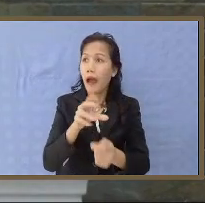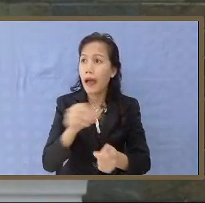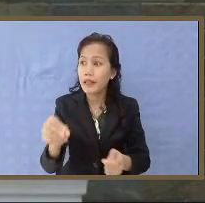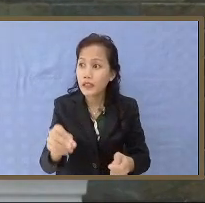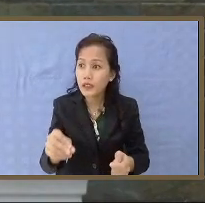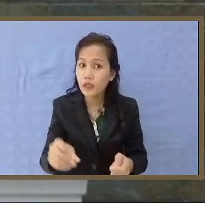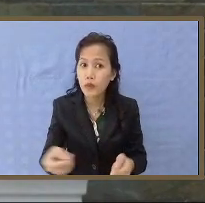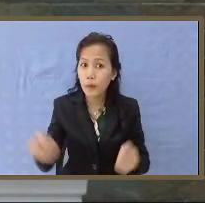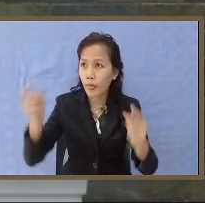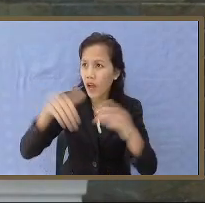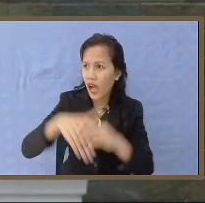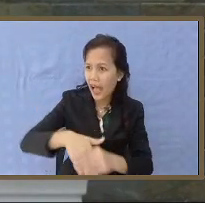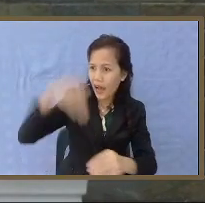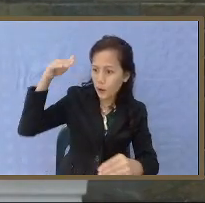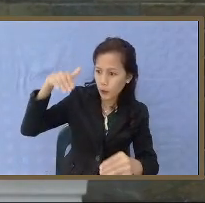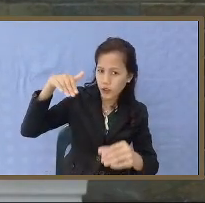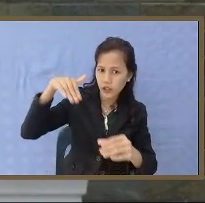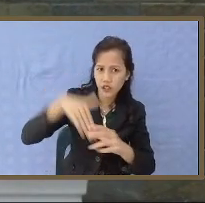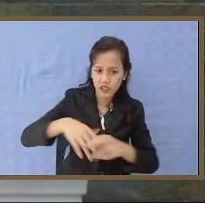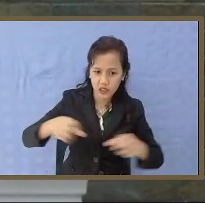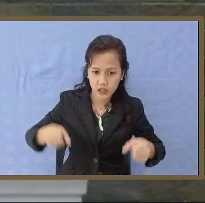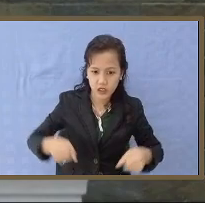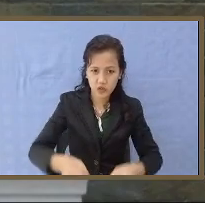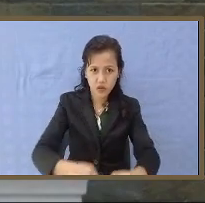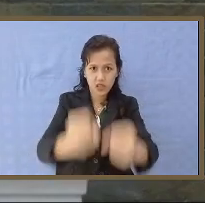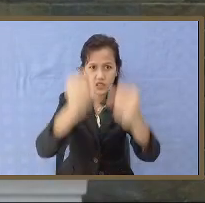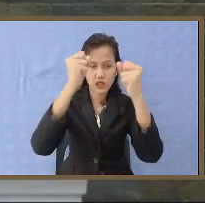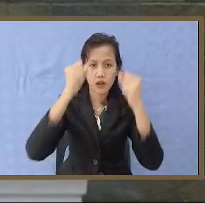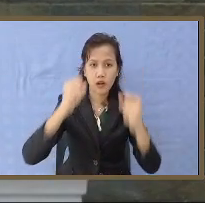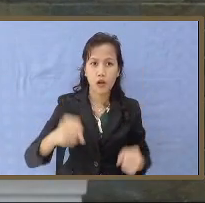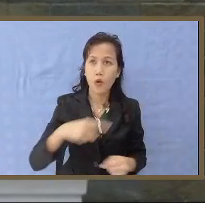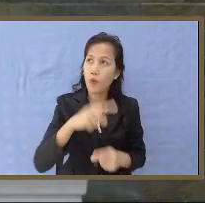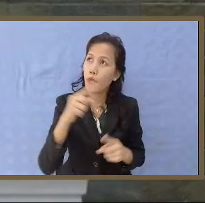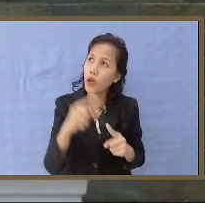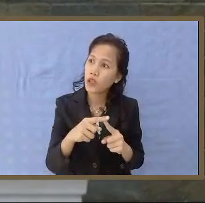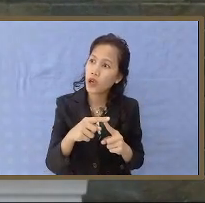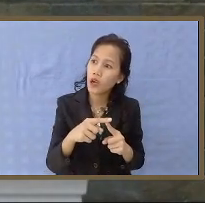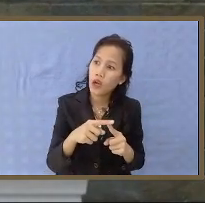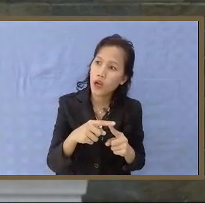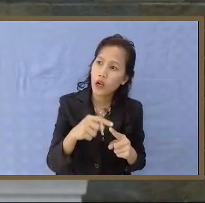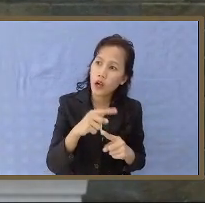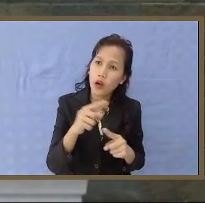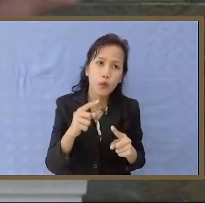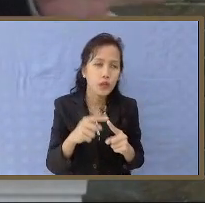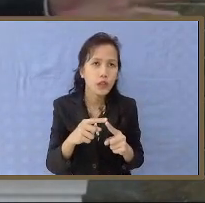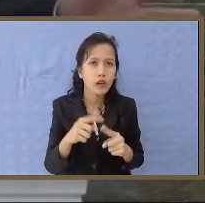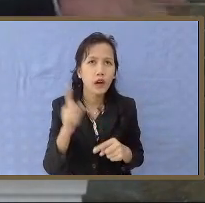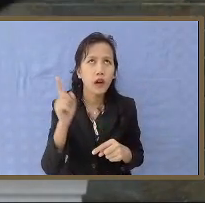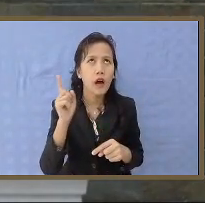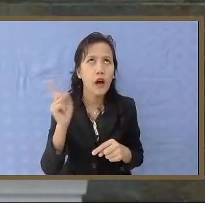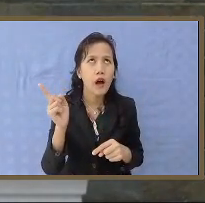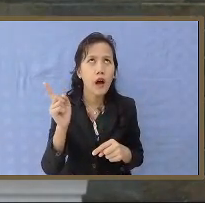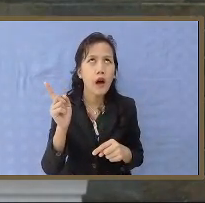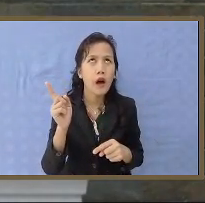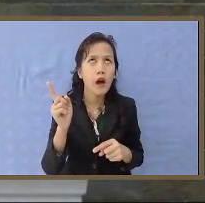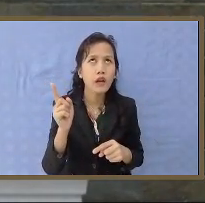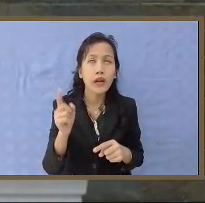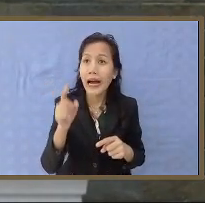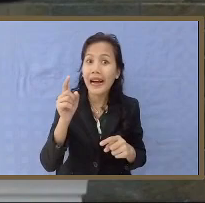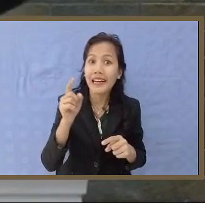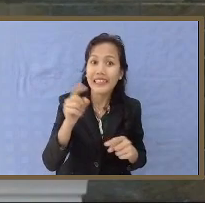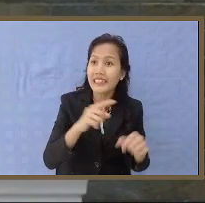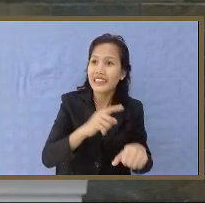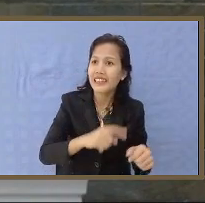kalsada, may oras po yan. Kaya makikita mo pag lumabas, itong ganitong, ito marami ng tao yan dyan, kasi itong oras na ito, ganyan